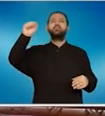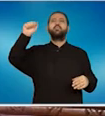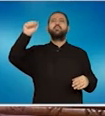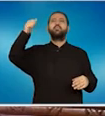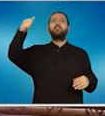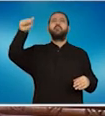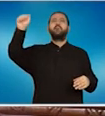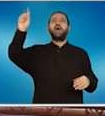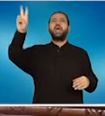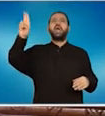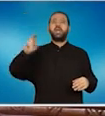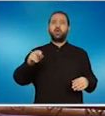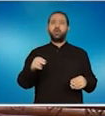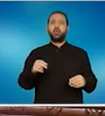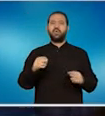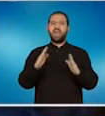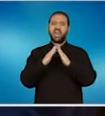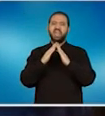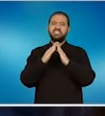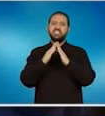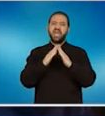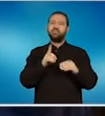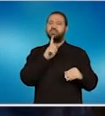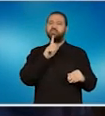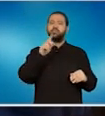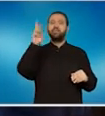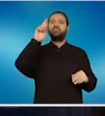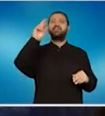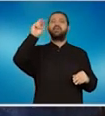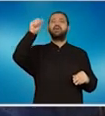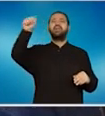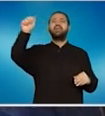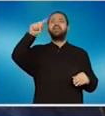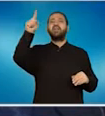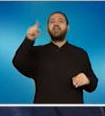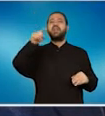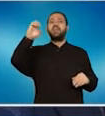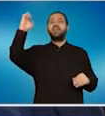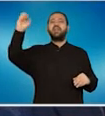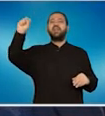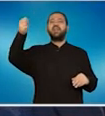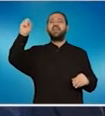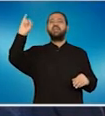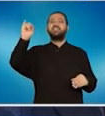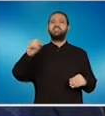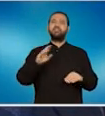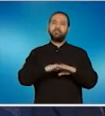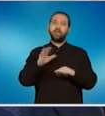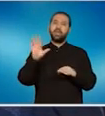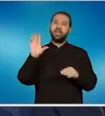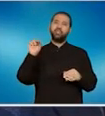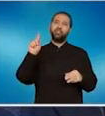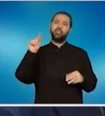acolo de Rezeș, și satul se va numi Rezeș, Răcătău Rezeș se va numi, se naște pe 21 noiembrie,